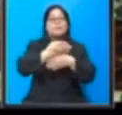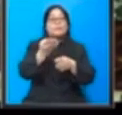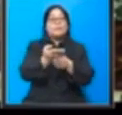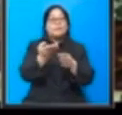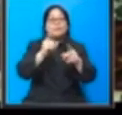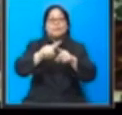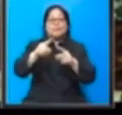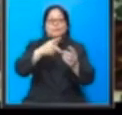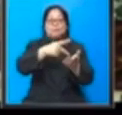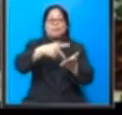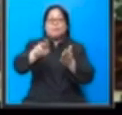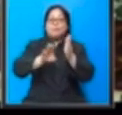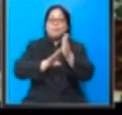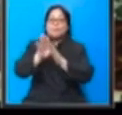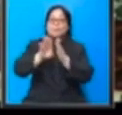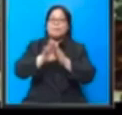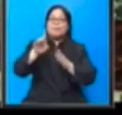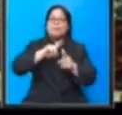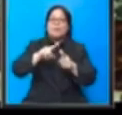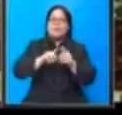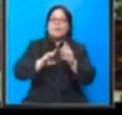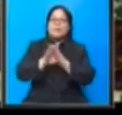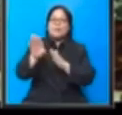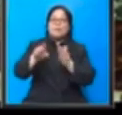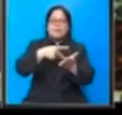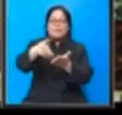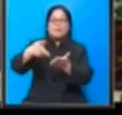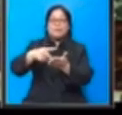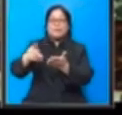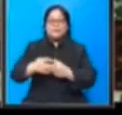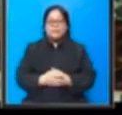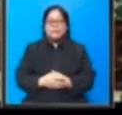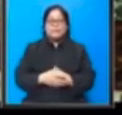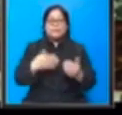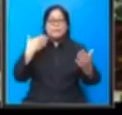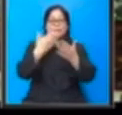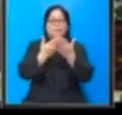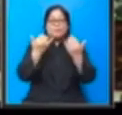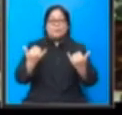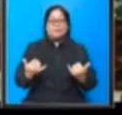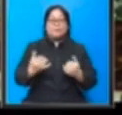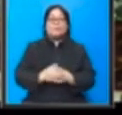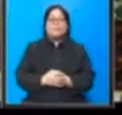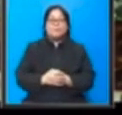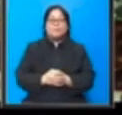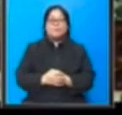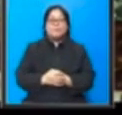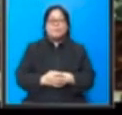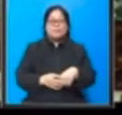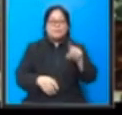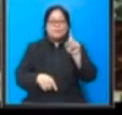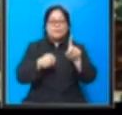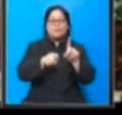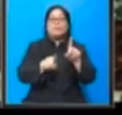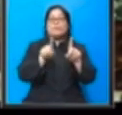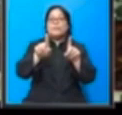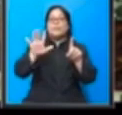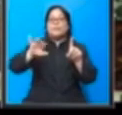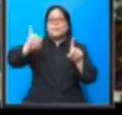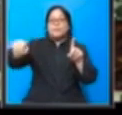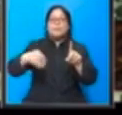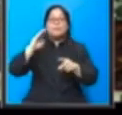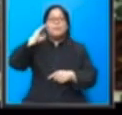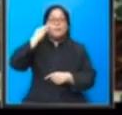bentuk perbelanjaan pembangunan atau development xpdc sehingga Kini satu poin 15juta